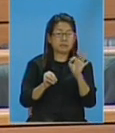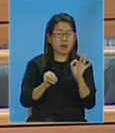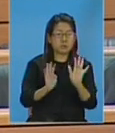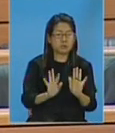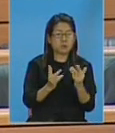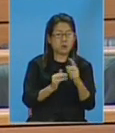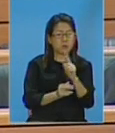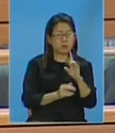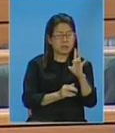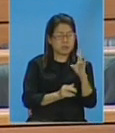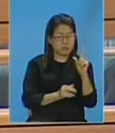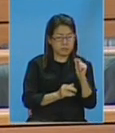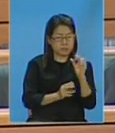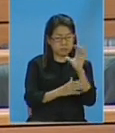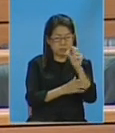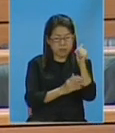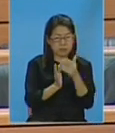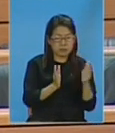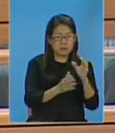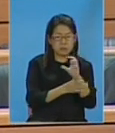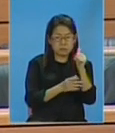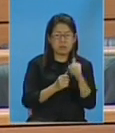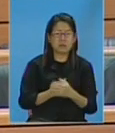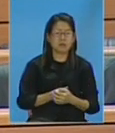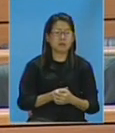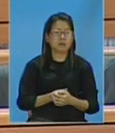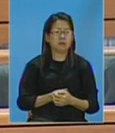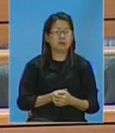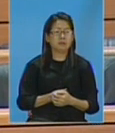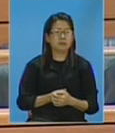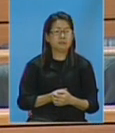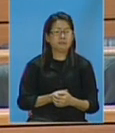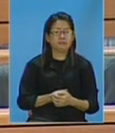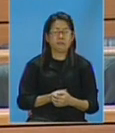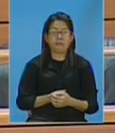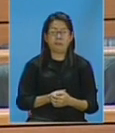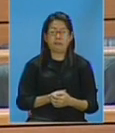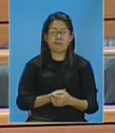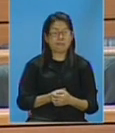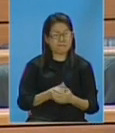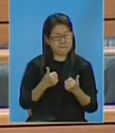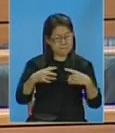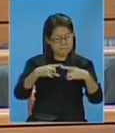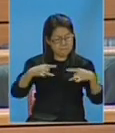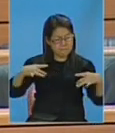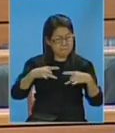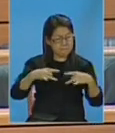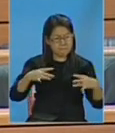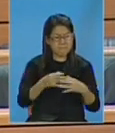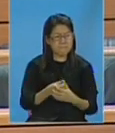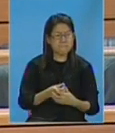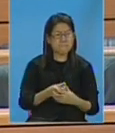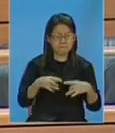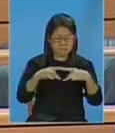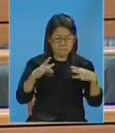กำหนด720วันนับตั้งแต่วันประกาศราชกิจจานุเบกษาเป็นต้นไปมันเมื่อขัดแย้งกันเองเนี่ยครับมันจะไปแ